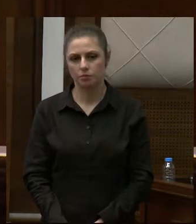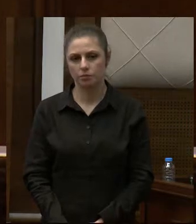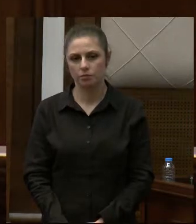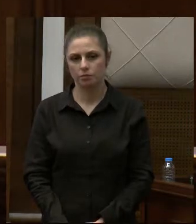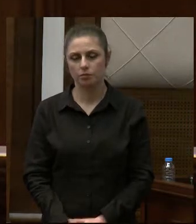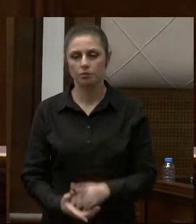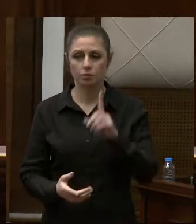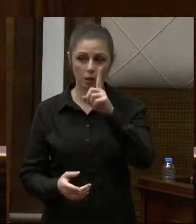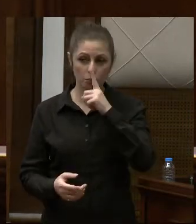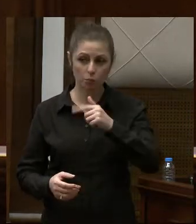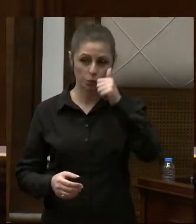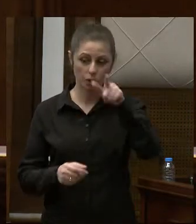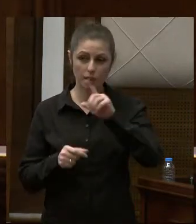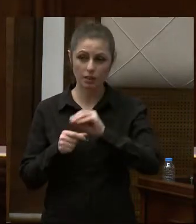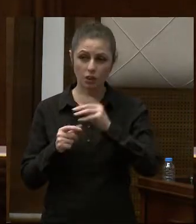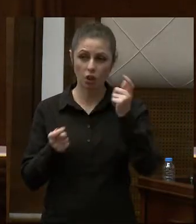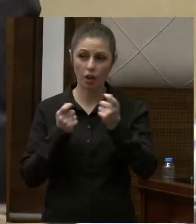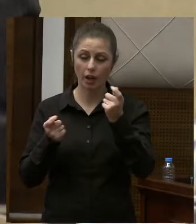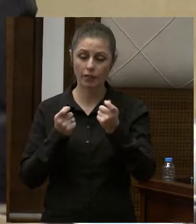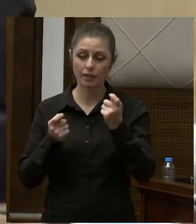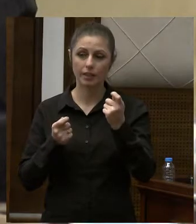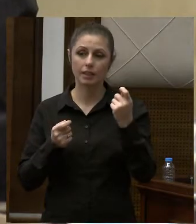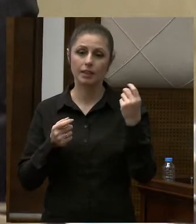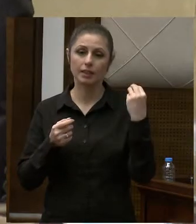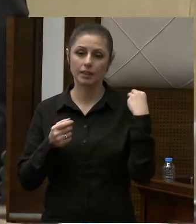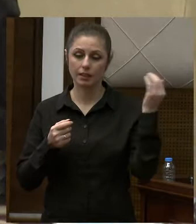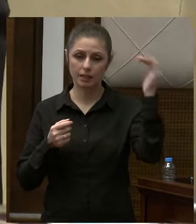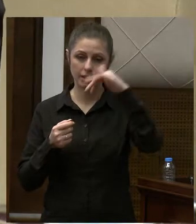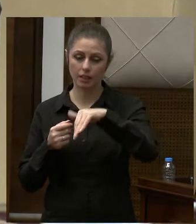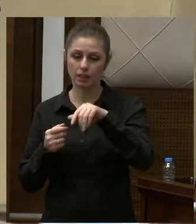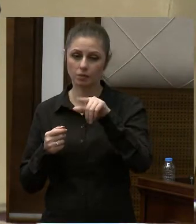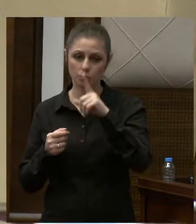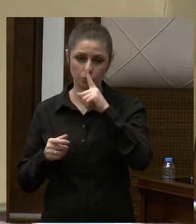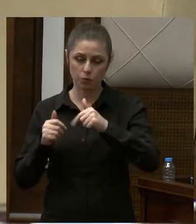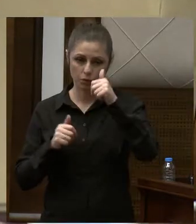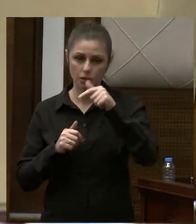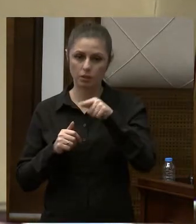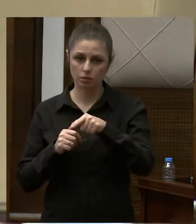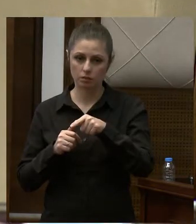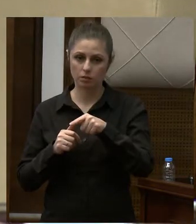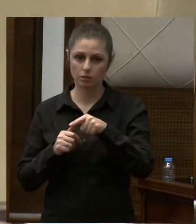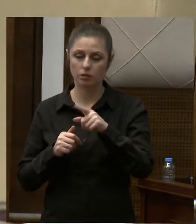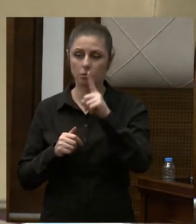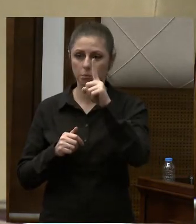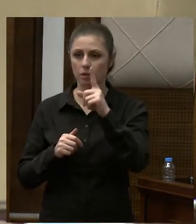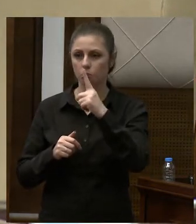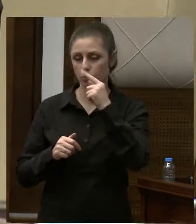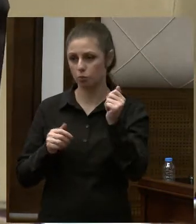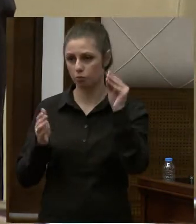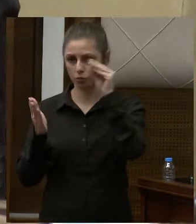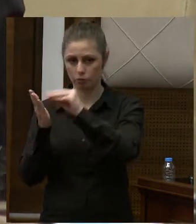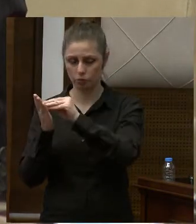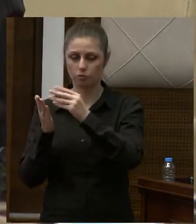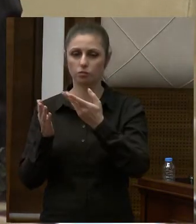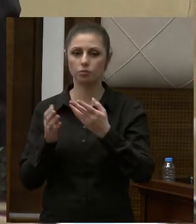Özellikle müdürler anlamında görevden alınan, göreve yeni atanan müdürlerle ilgili burada hem Plan Proje Müdürlüğü kuruluyor hem de bir adet müdür ihtisası var sanırım burada aynı